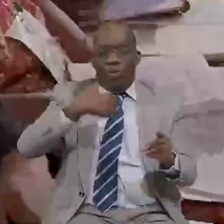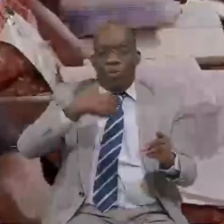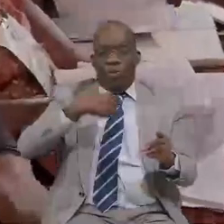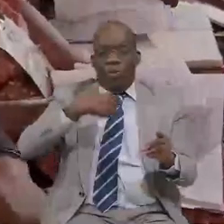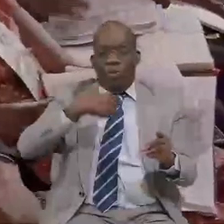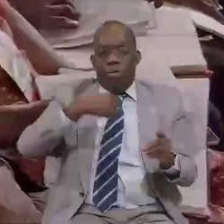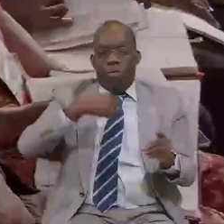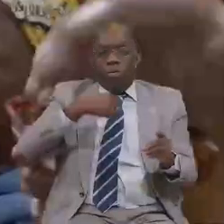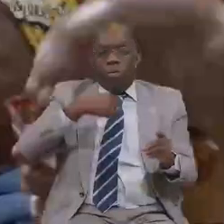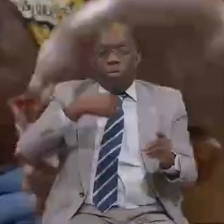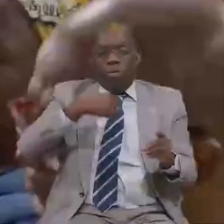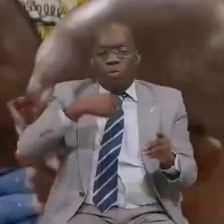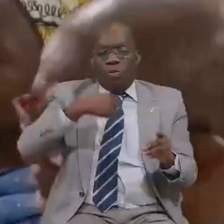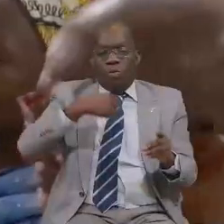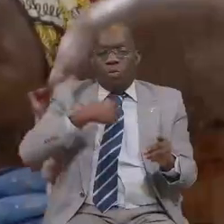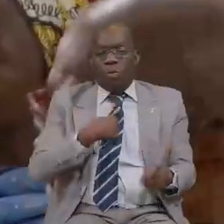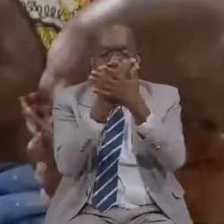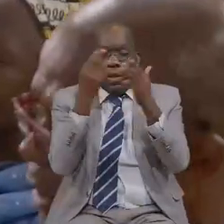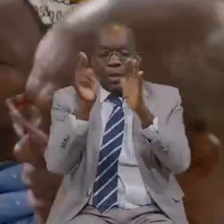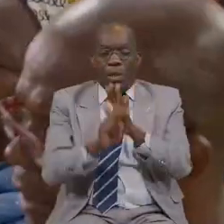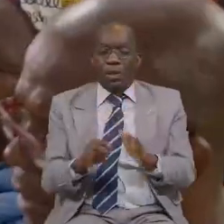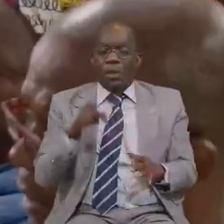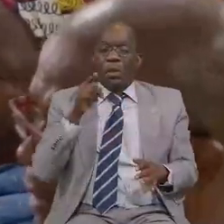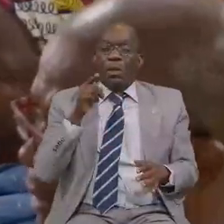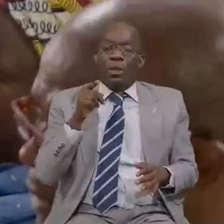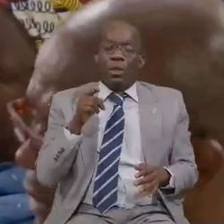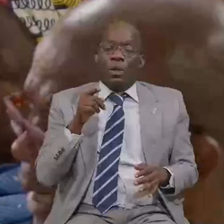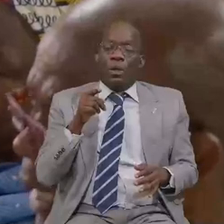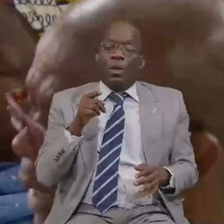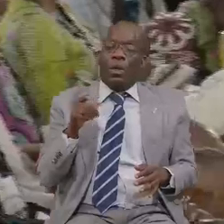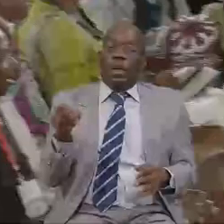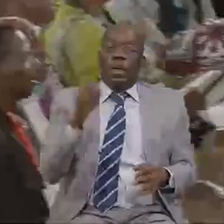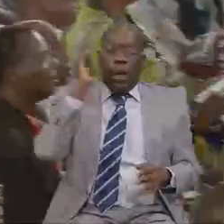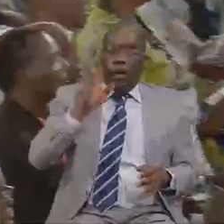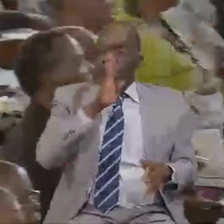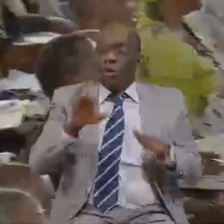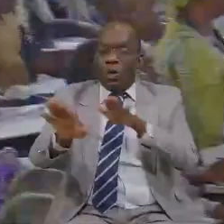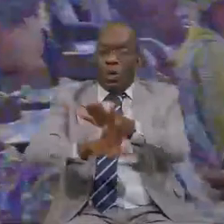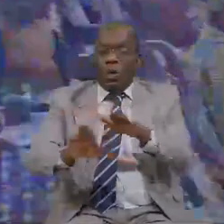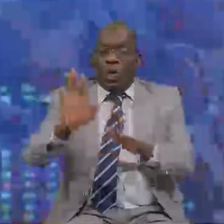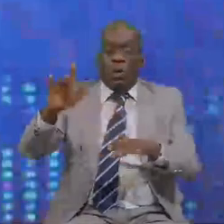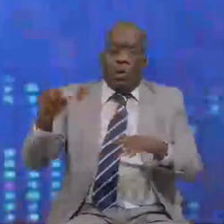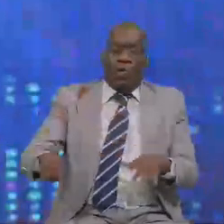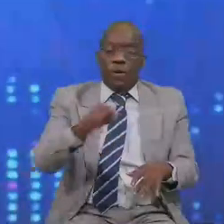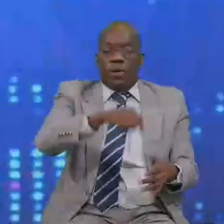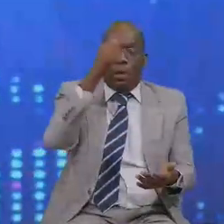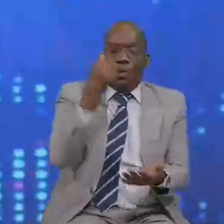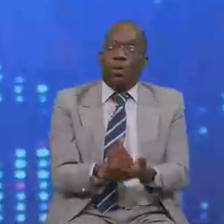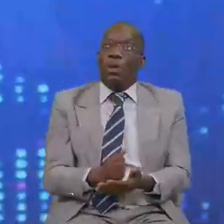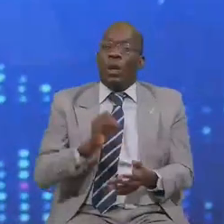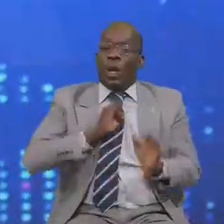puissance des ténèbres. Ils seront sous tes pieds. Je vous ai donné le pouvoir